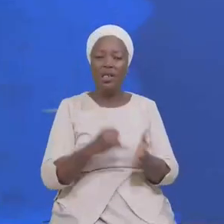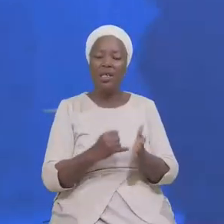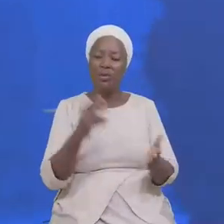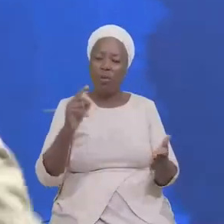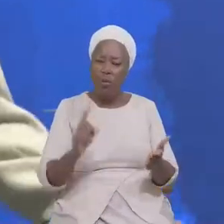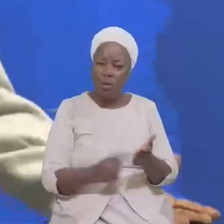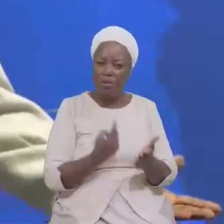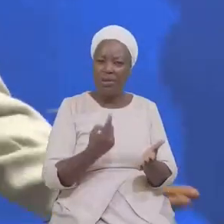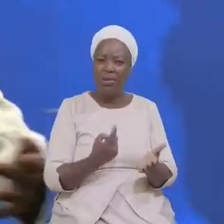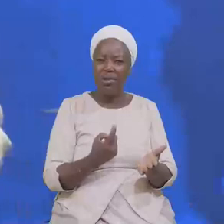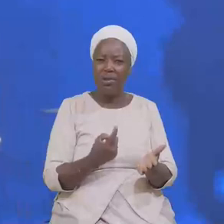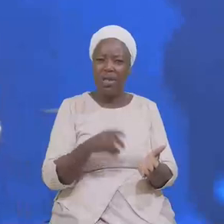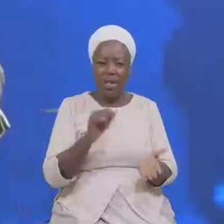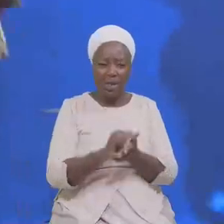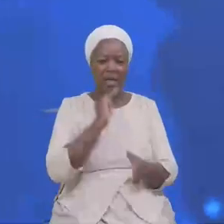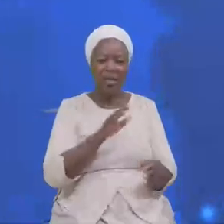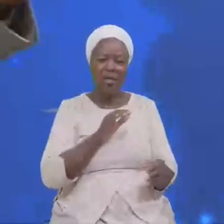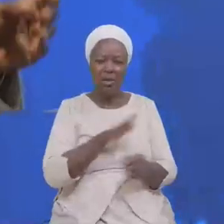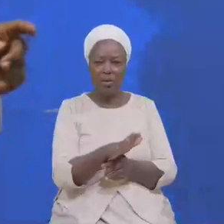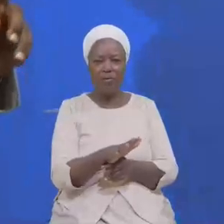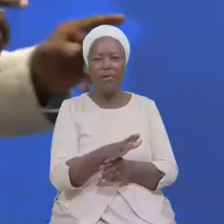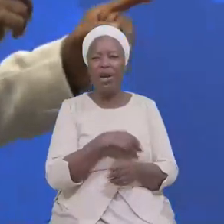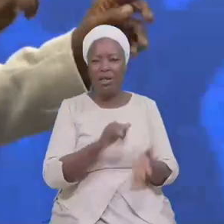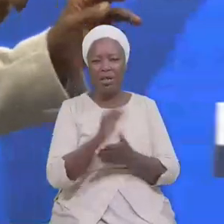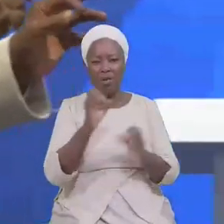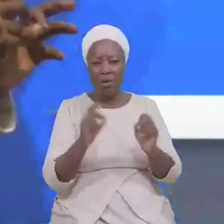seule fois, c'est suffisant.